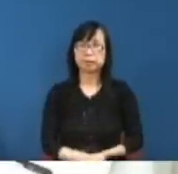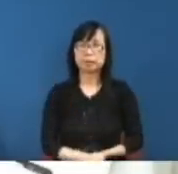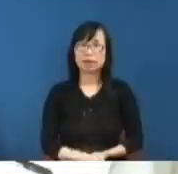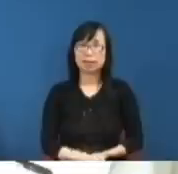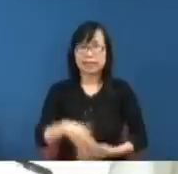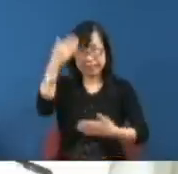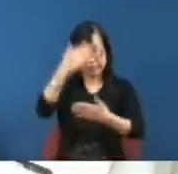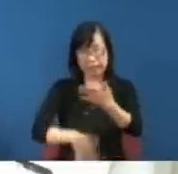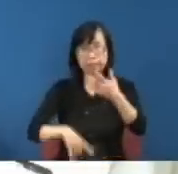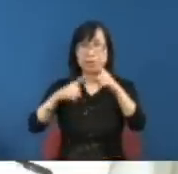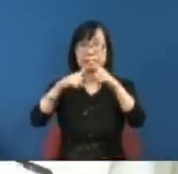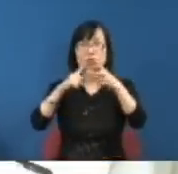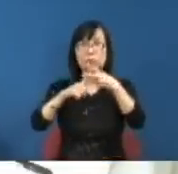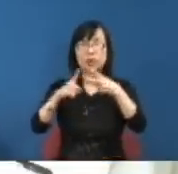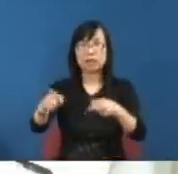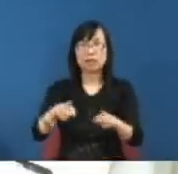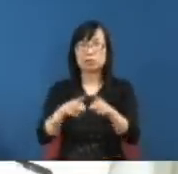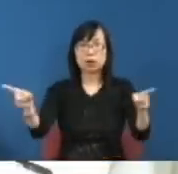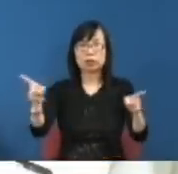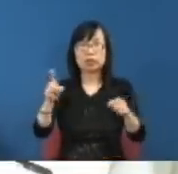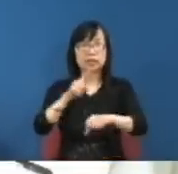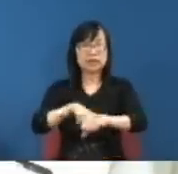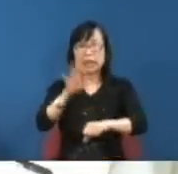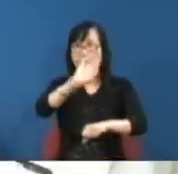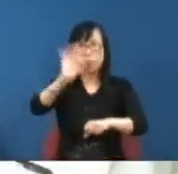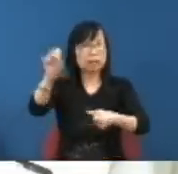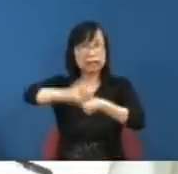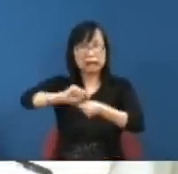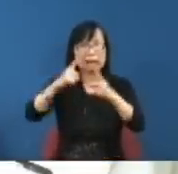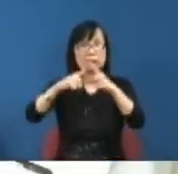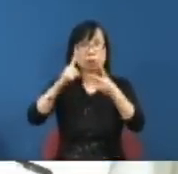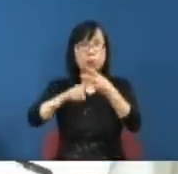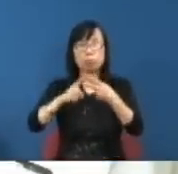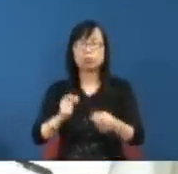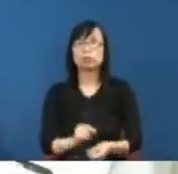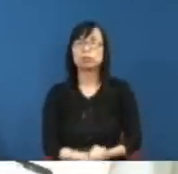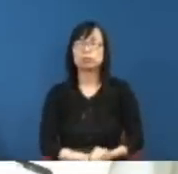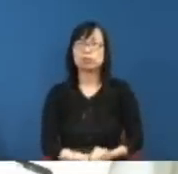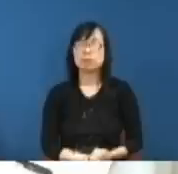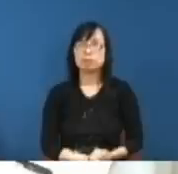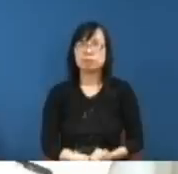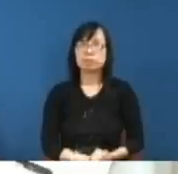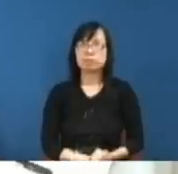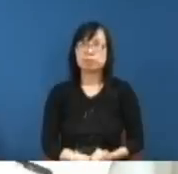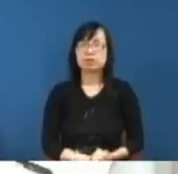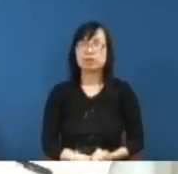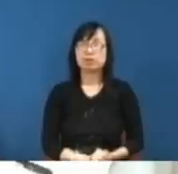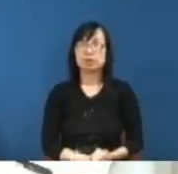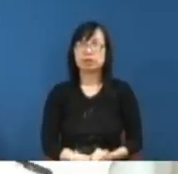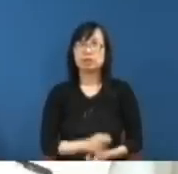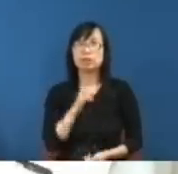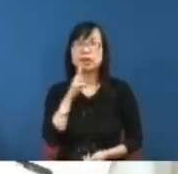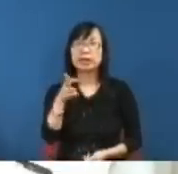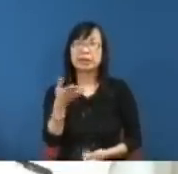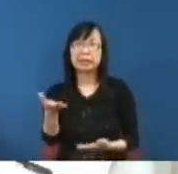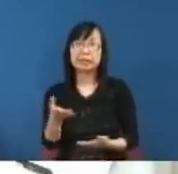減人工啦，或者長期唔加人工啦，或者係唔加人工之餘，仲要令到你做多